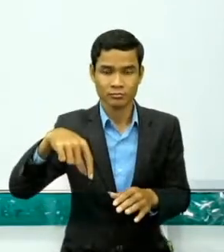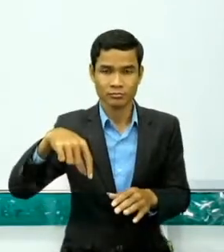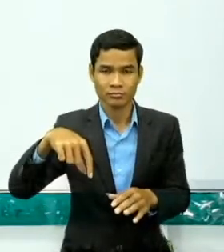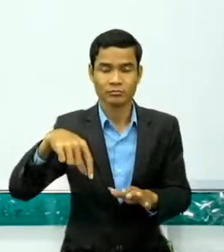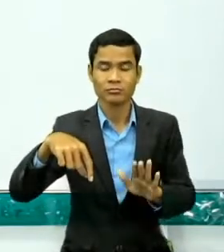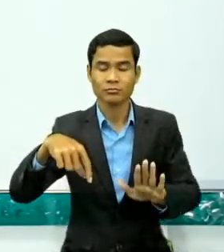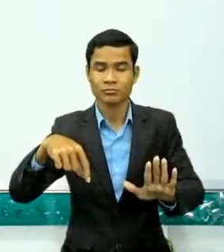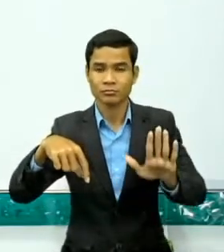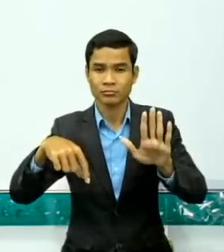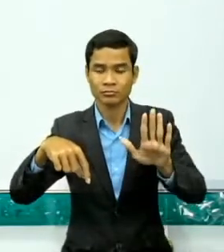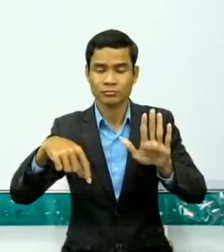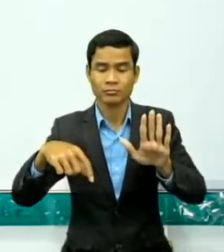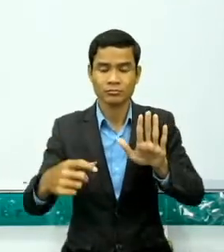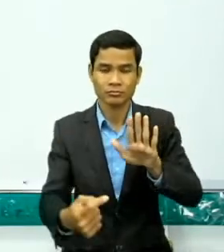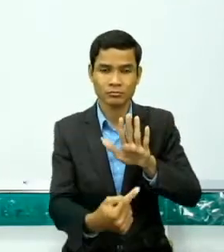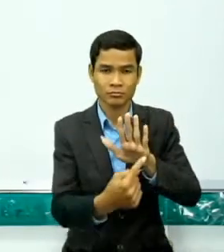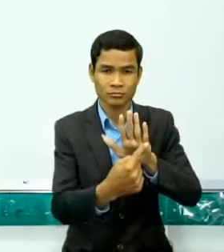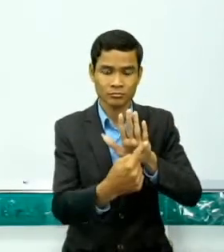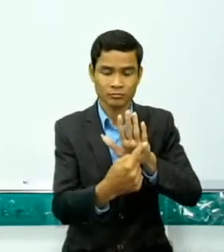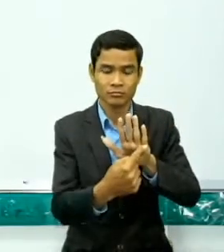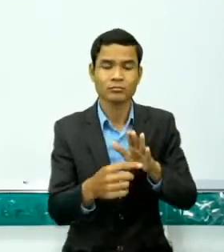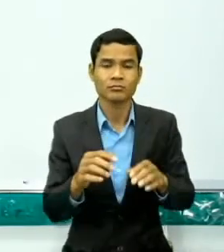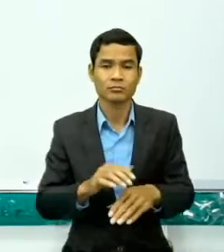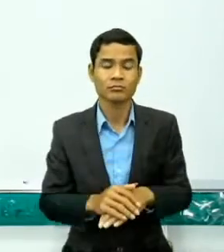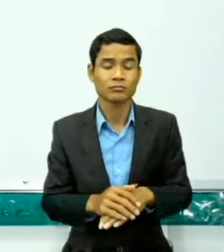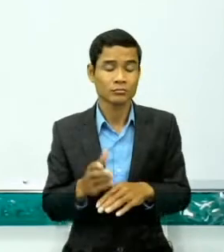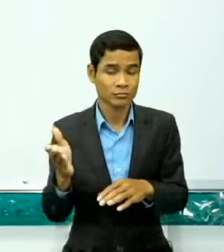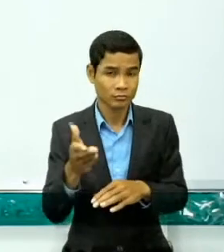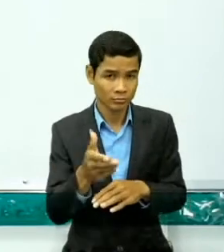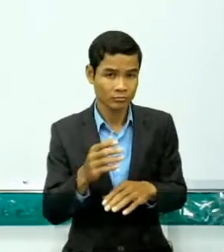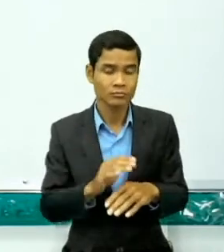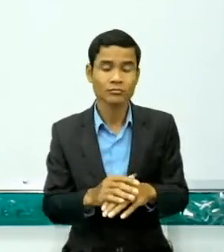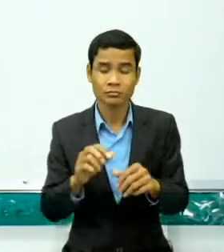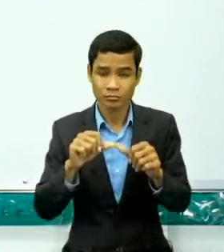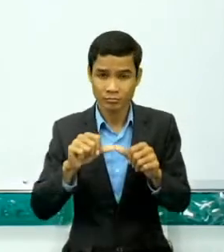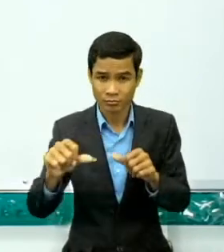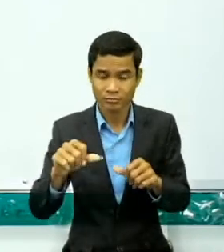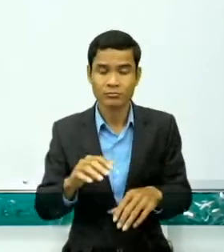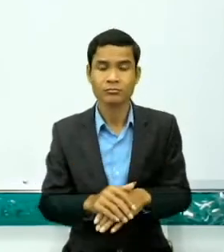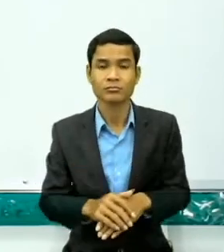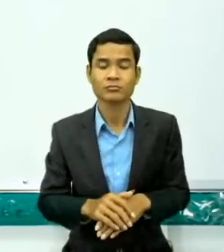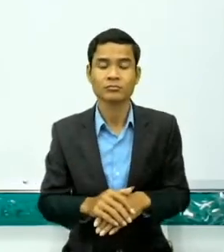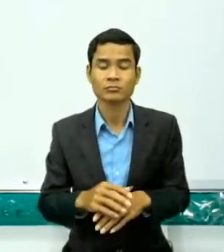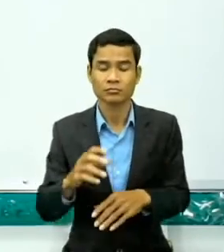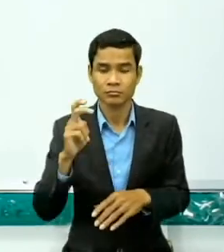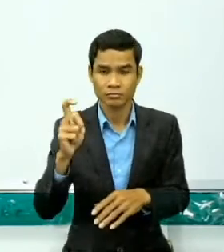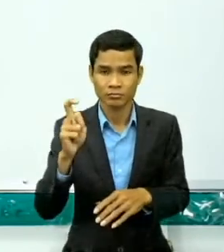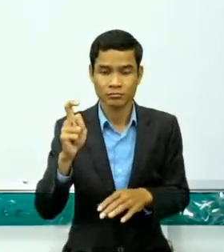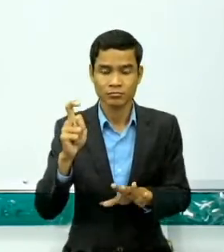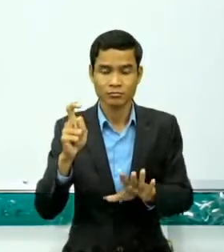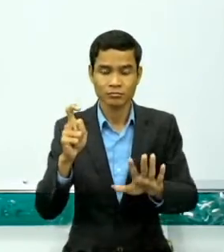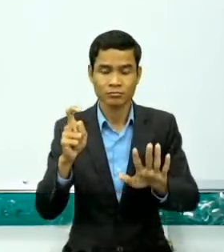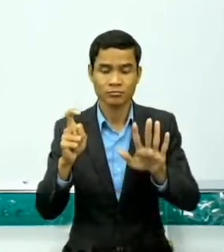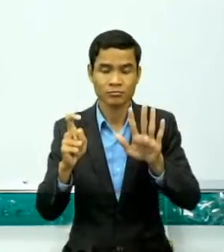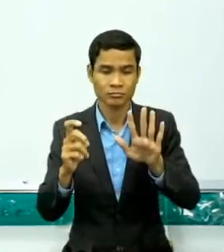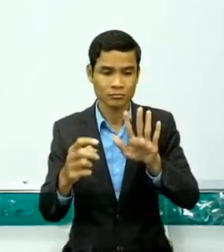កអឺចាំជើងបន្តខ